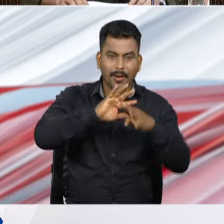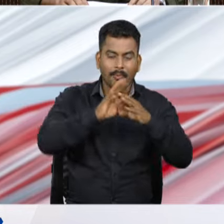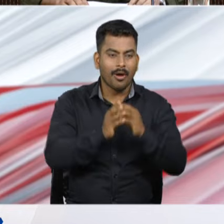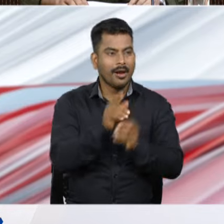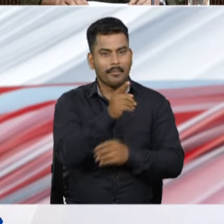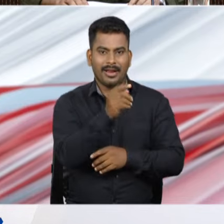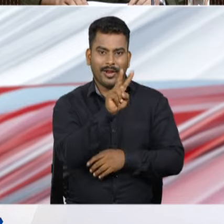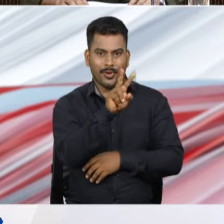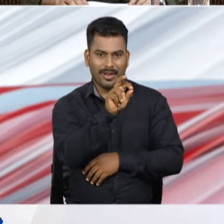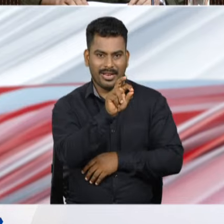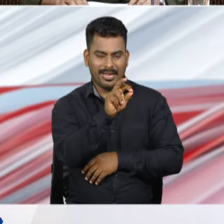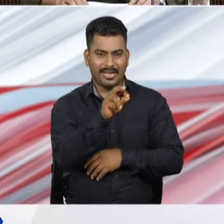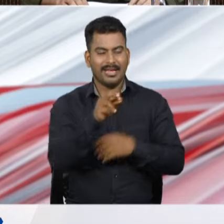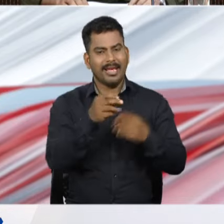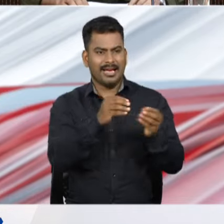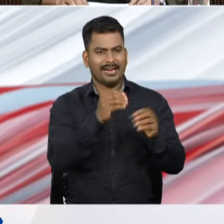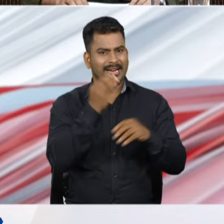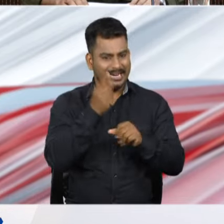12 മാർക്കും